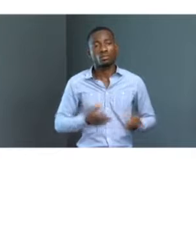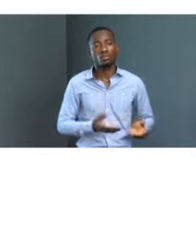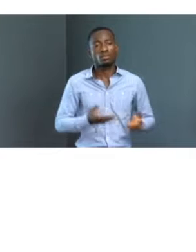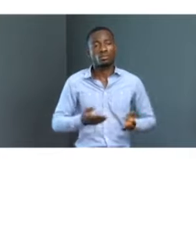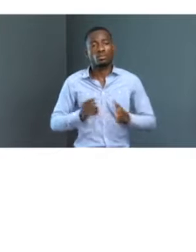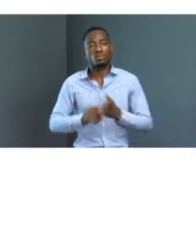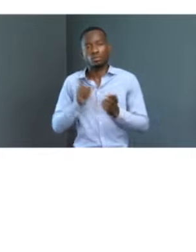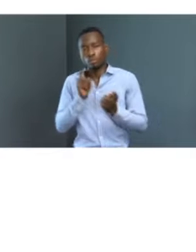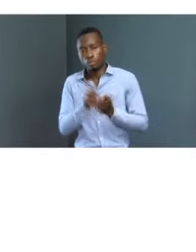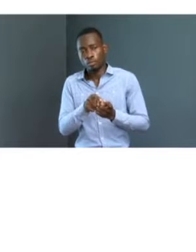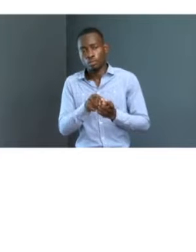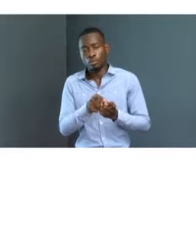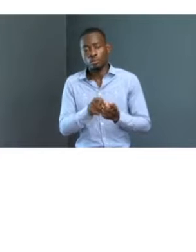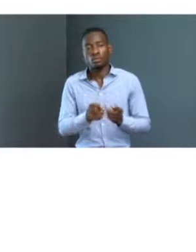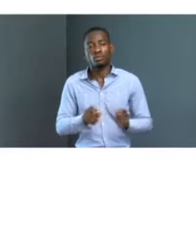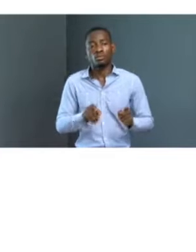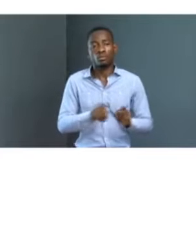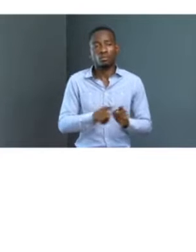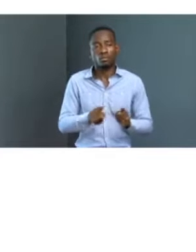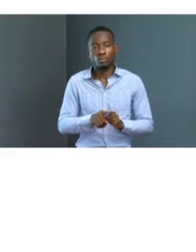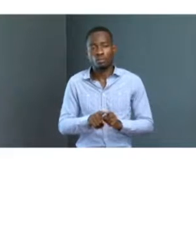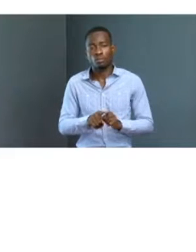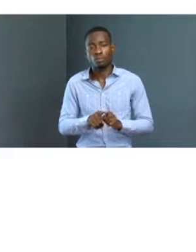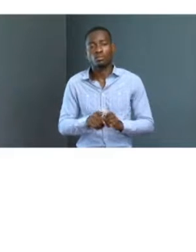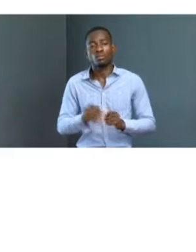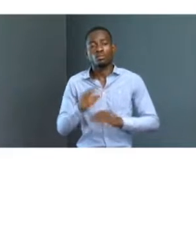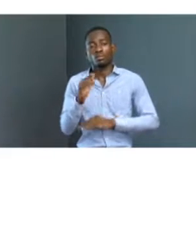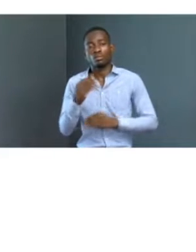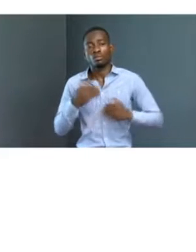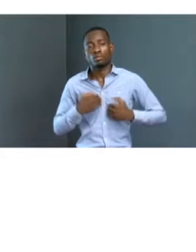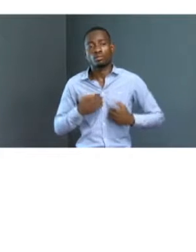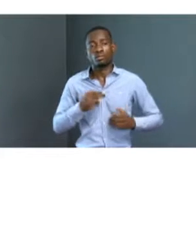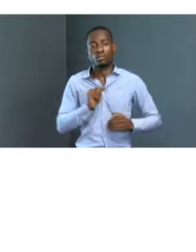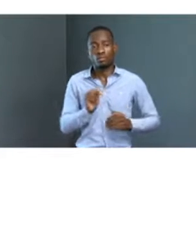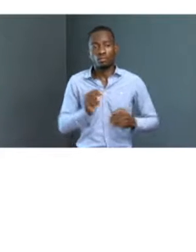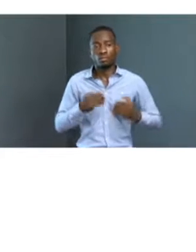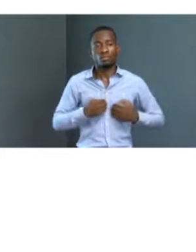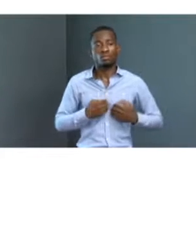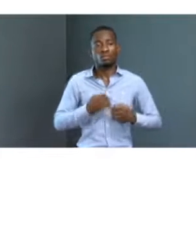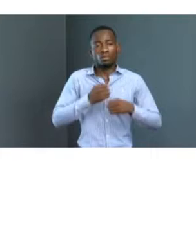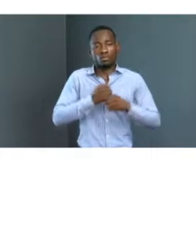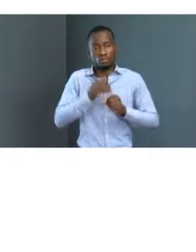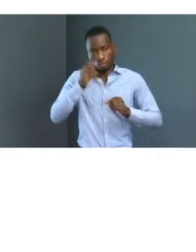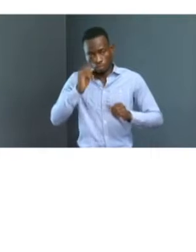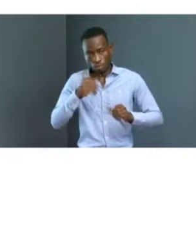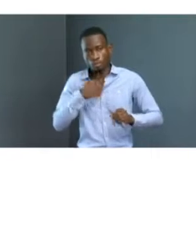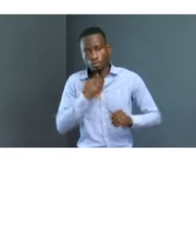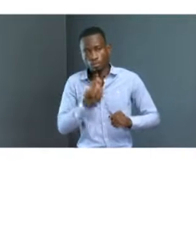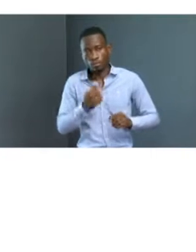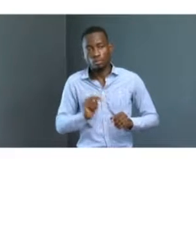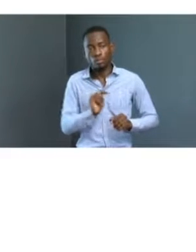précision? Comme le rhizoïde contenant le noyau a pu régénérer le chapeau, nous allons dire que le noyau est